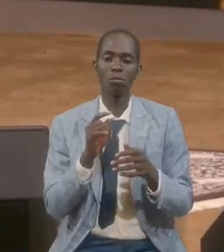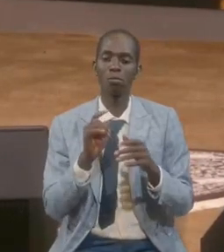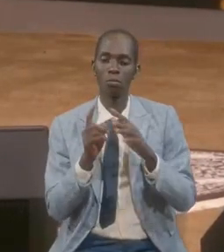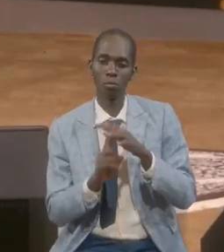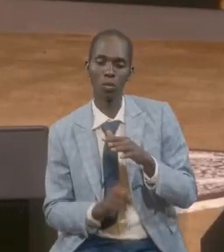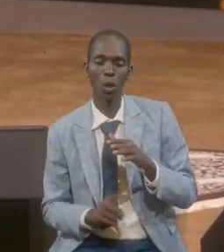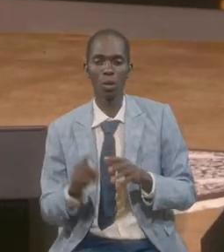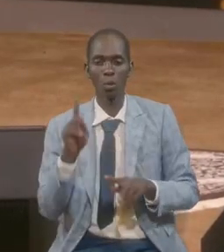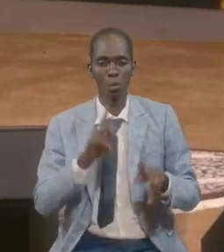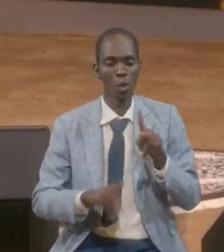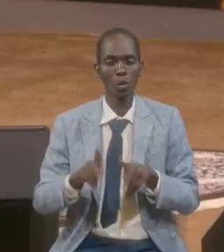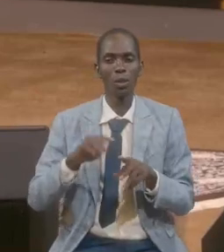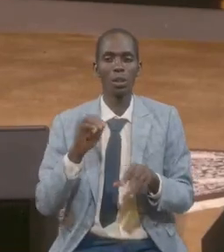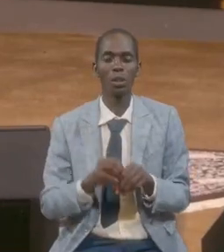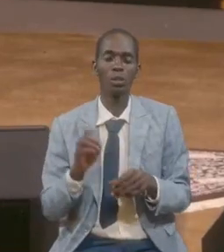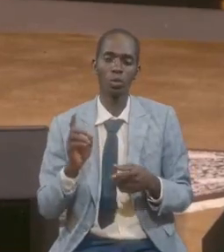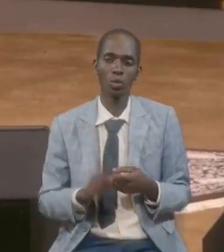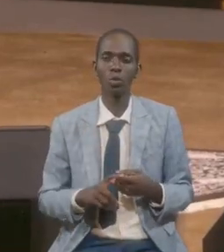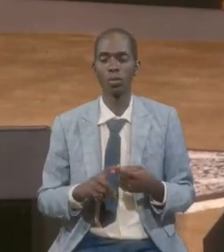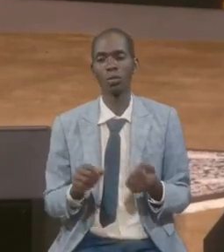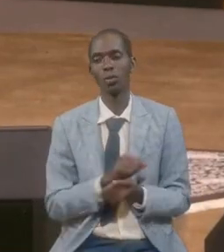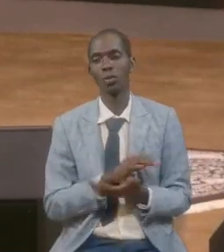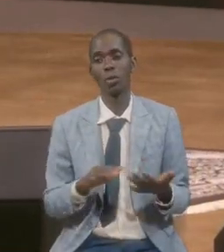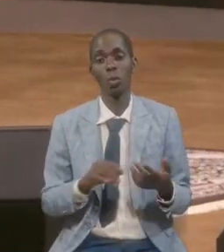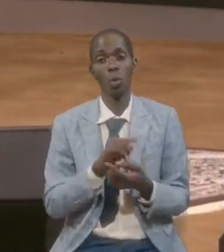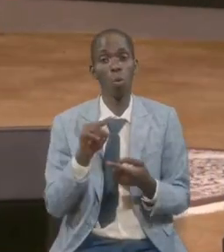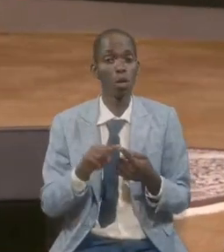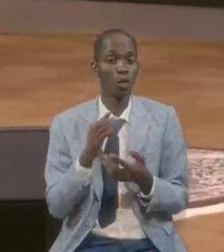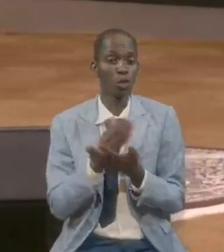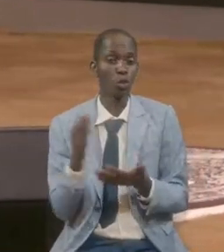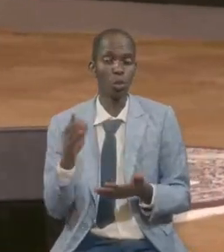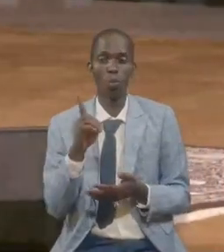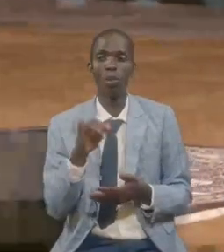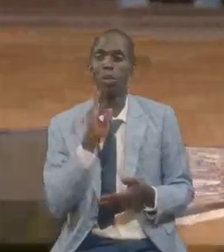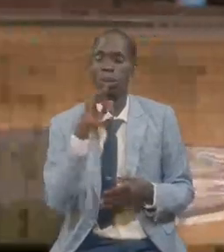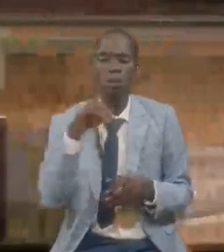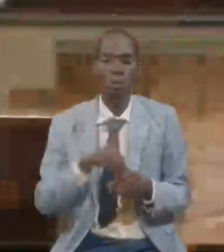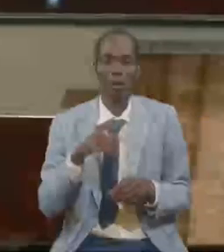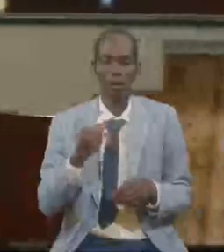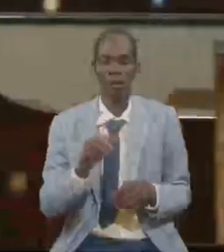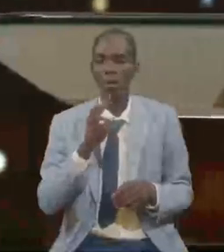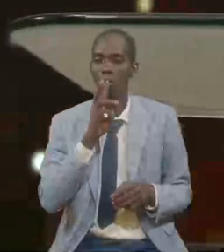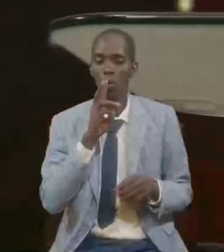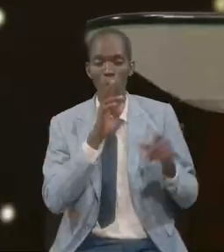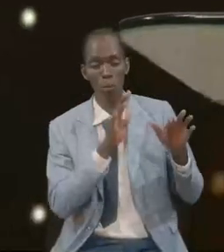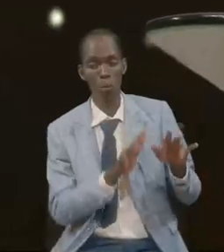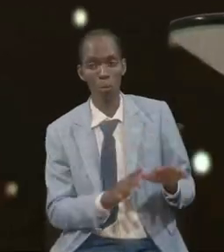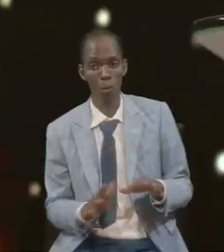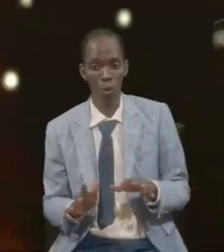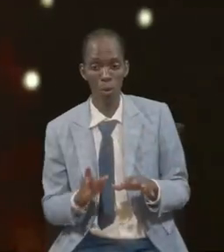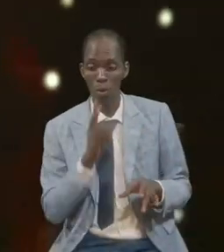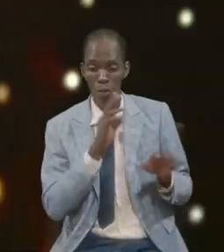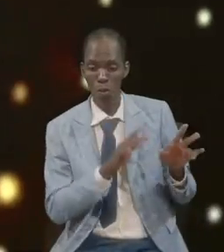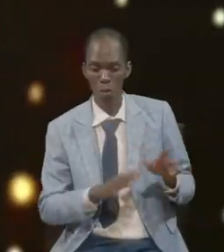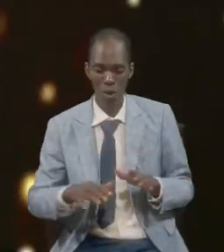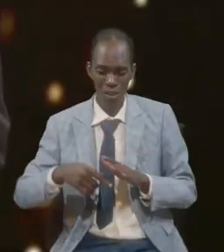et la perdition. Plonge lorsque quelqu'un est au bord de,